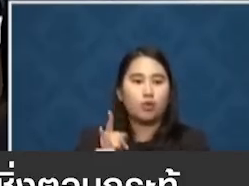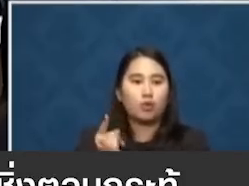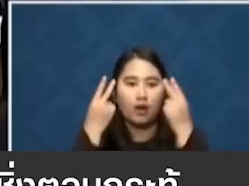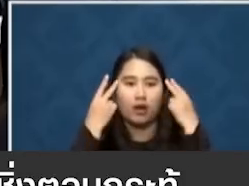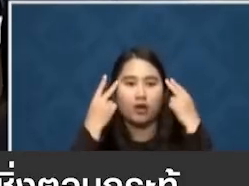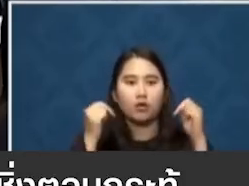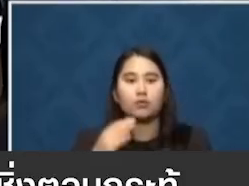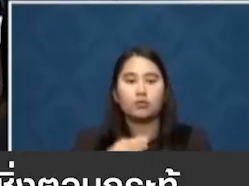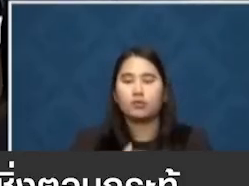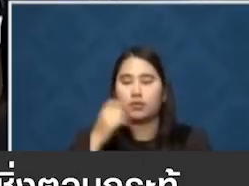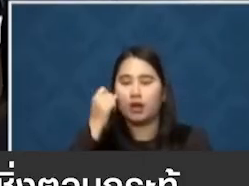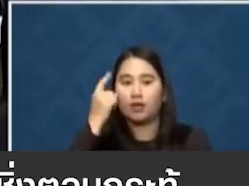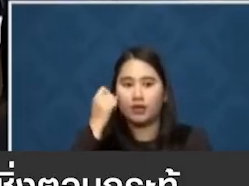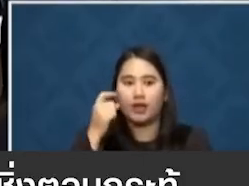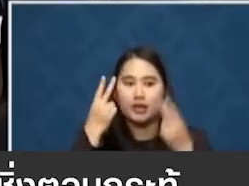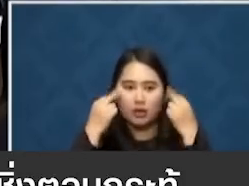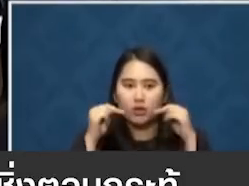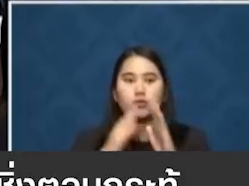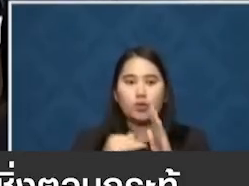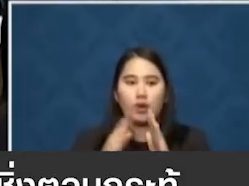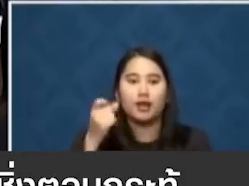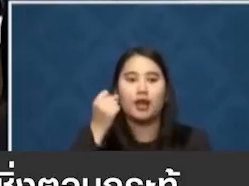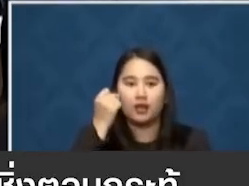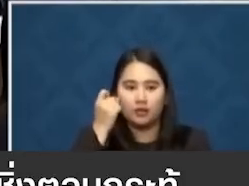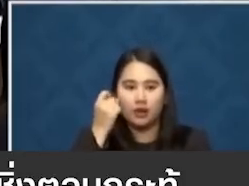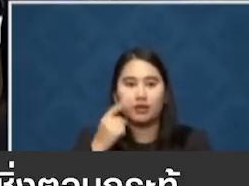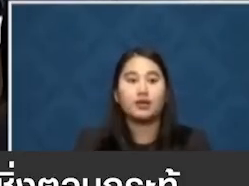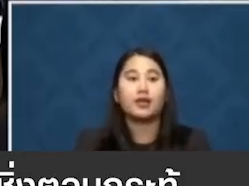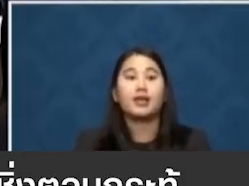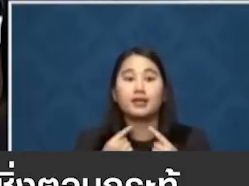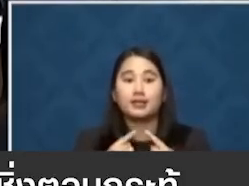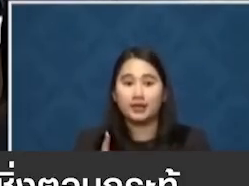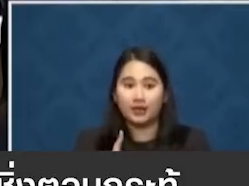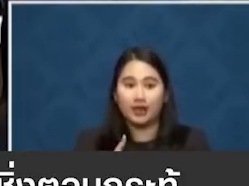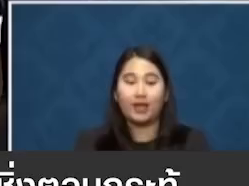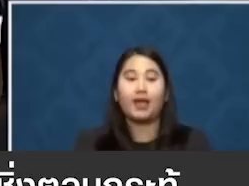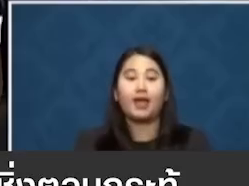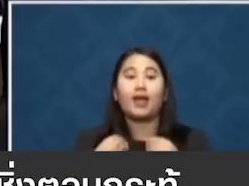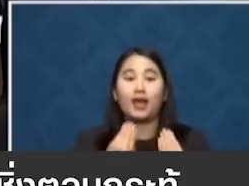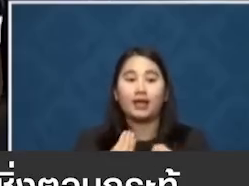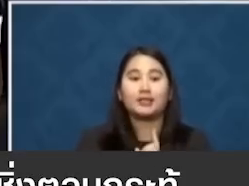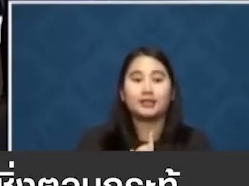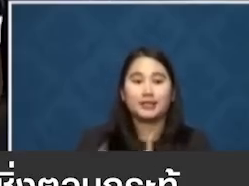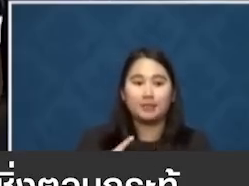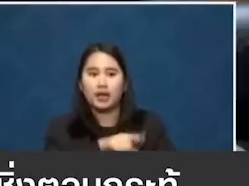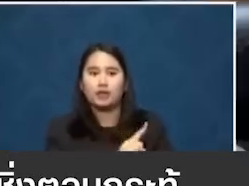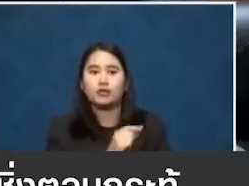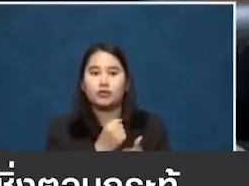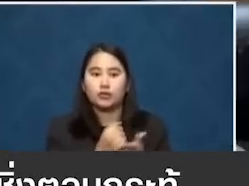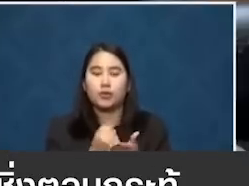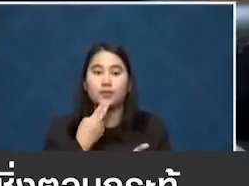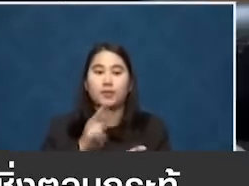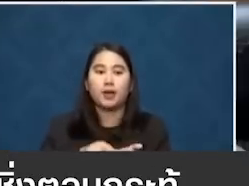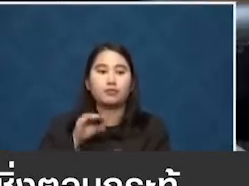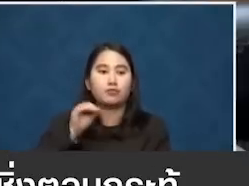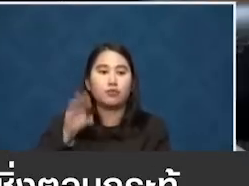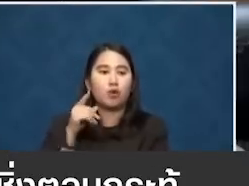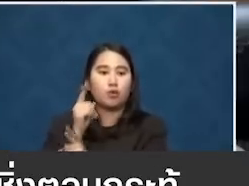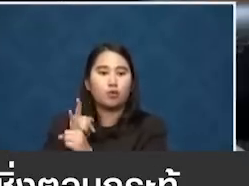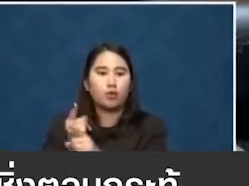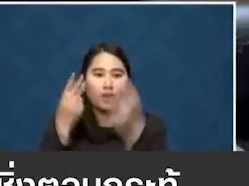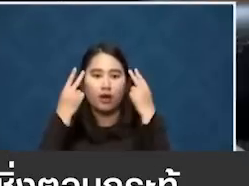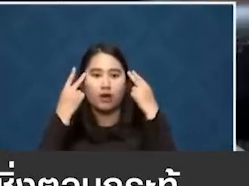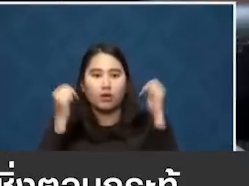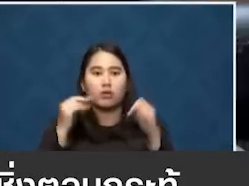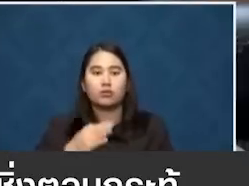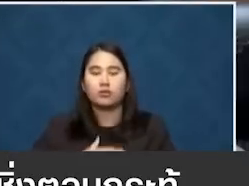มานะตั้งคำถามตั้งประเด็นว่ารู้ก็รู้โน่นนี่นั่นอยู่ทำไมถึงเป็นอย่างนี้เนี่ยประธาน